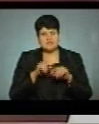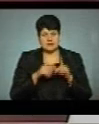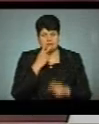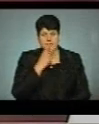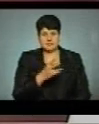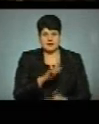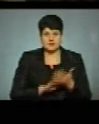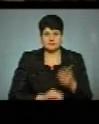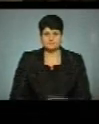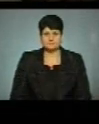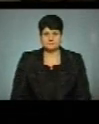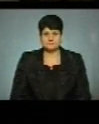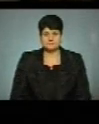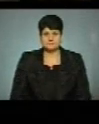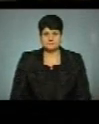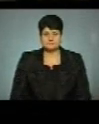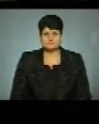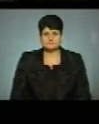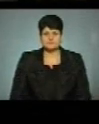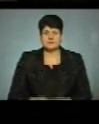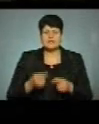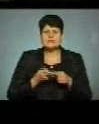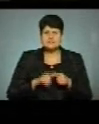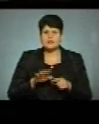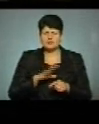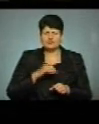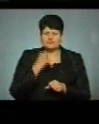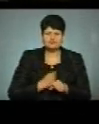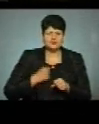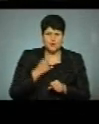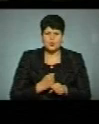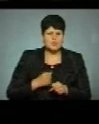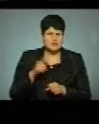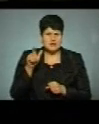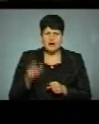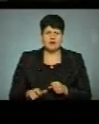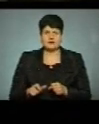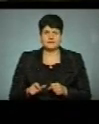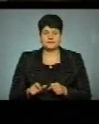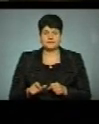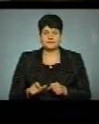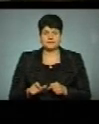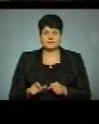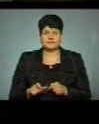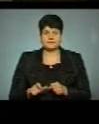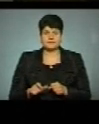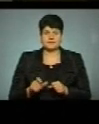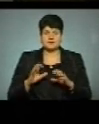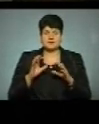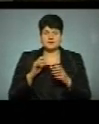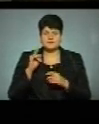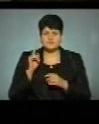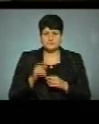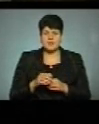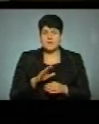далі. Оце такий був. Це трудяга, із трудяг, який... Ну, якого світ знає, якщо